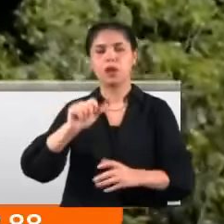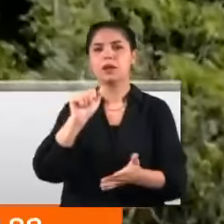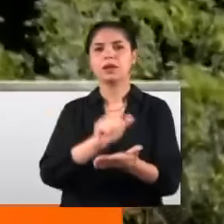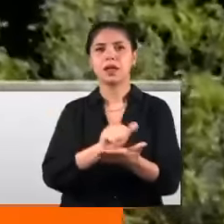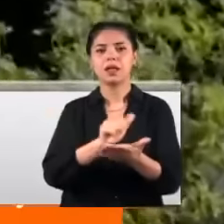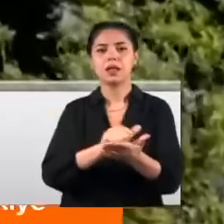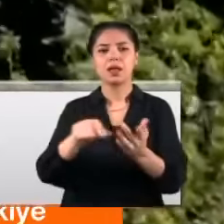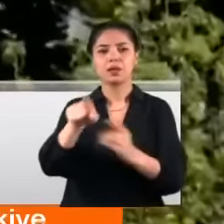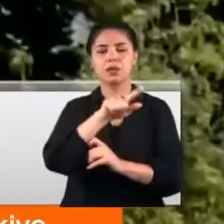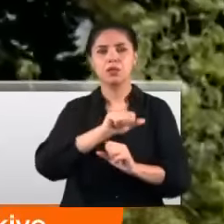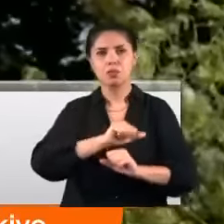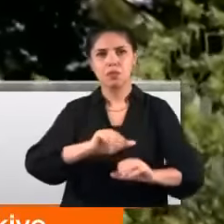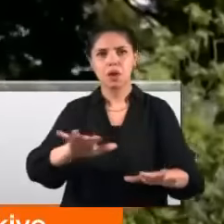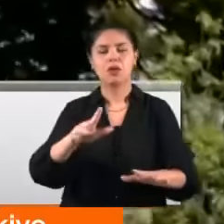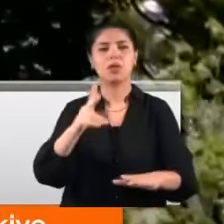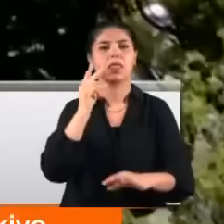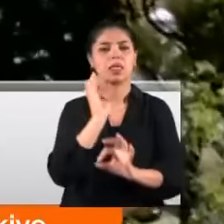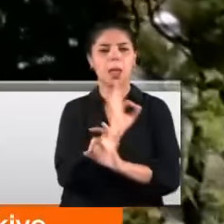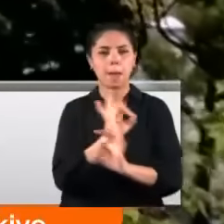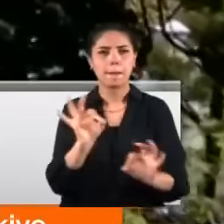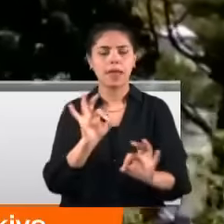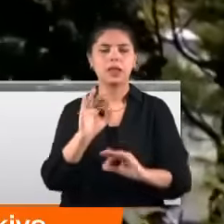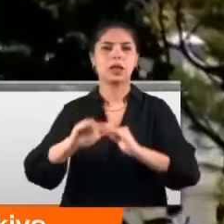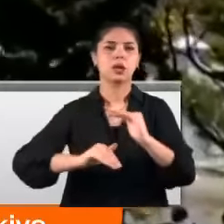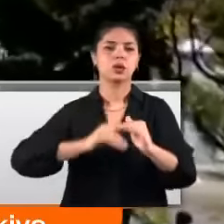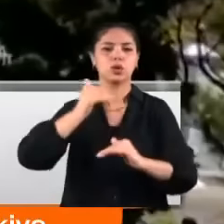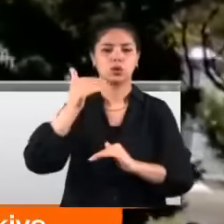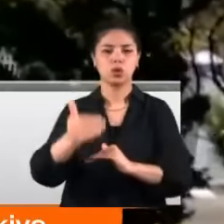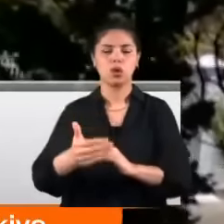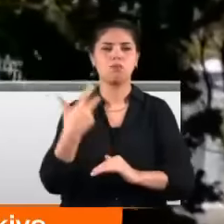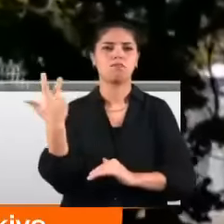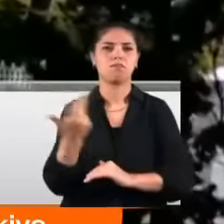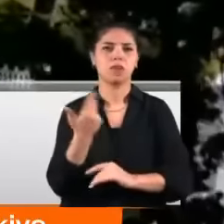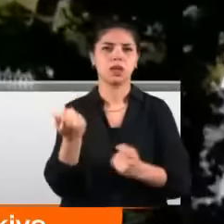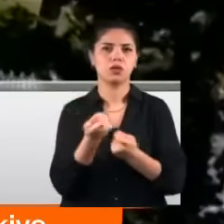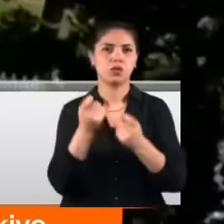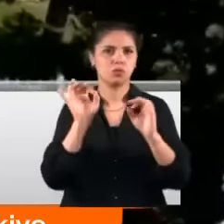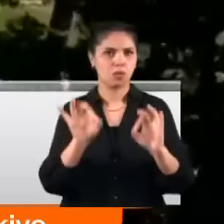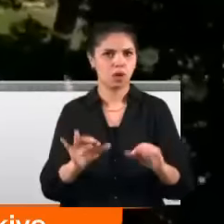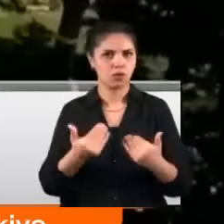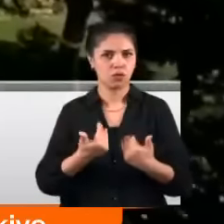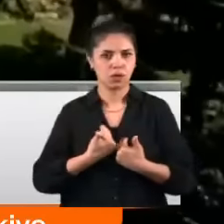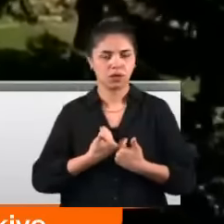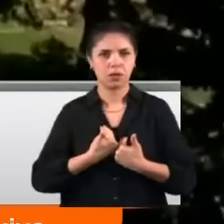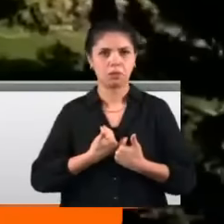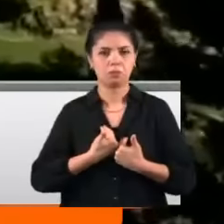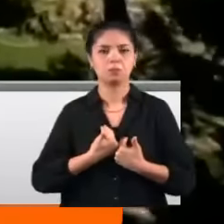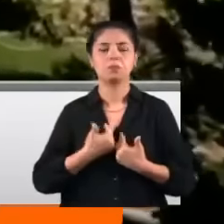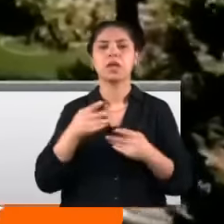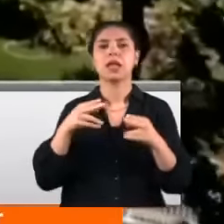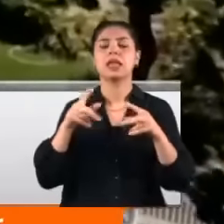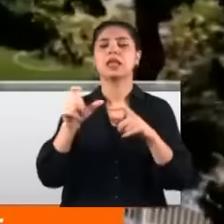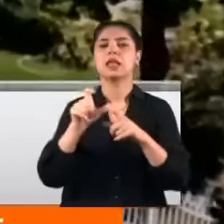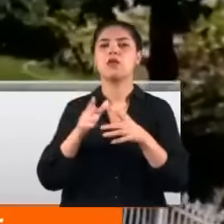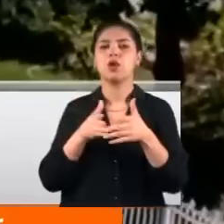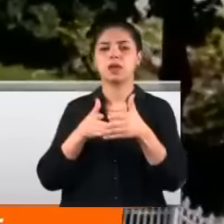yansıyan ahlaksızlık hadisesinden sonra süratle harekete geçtik ve Savarona